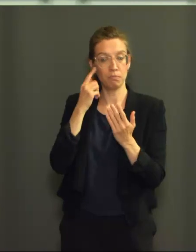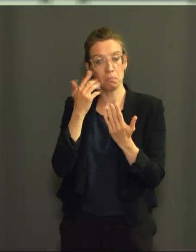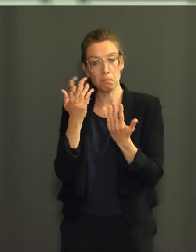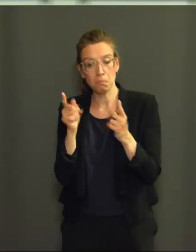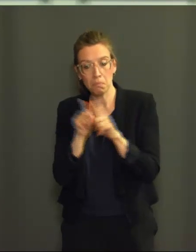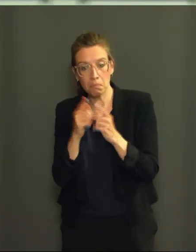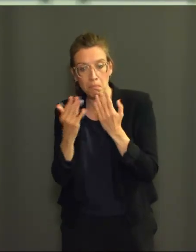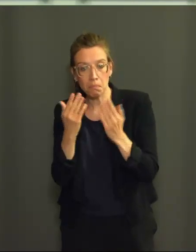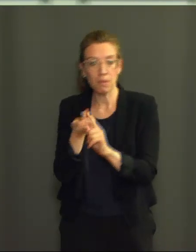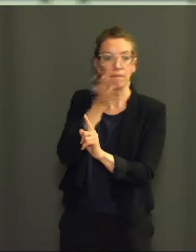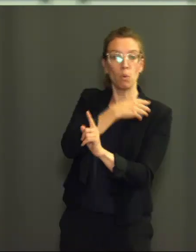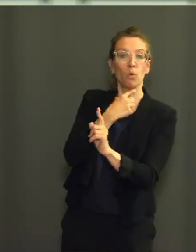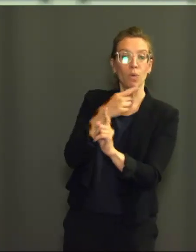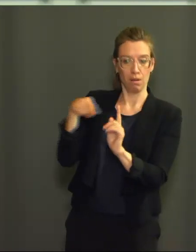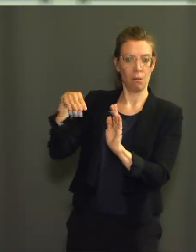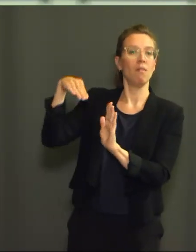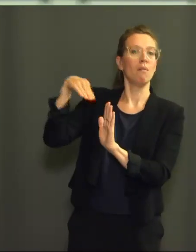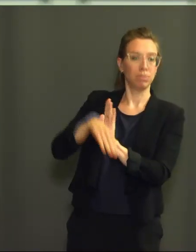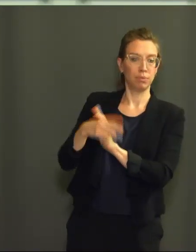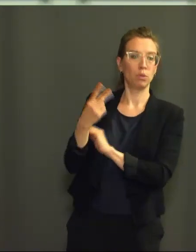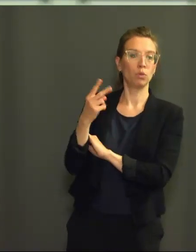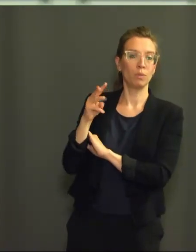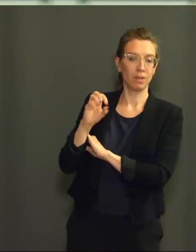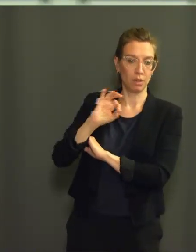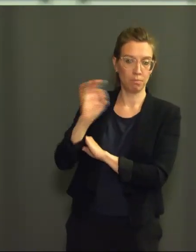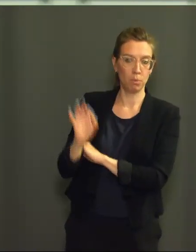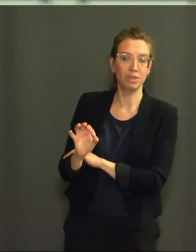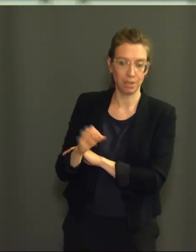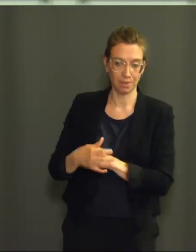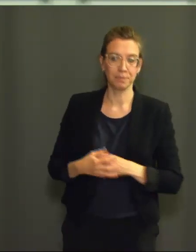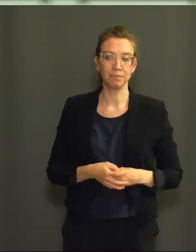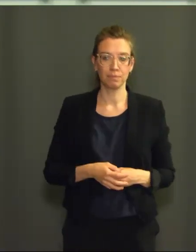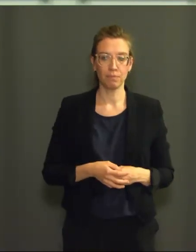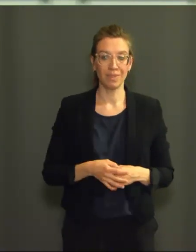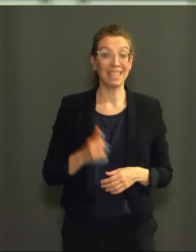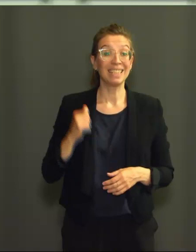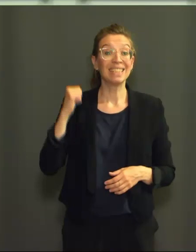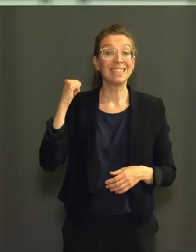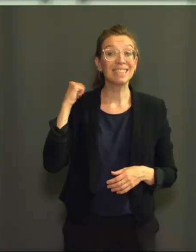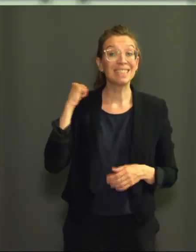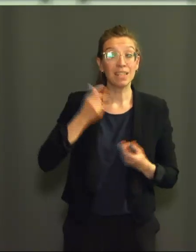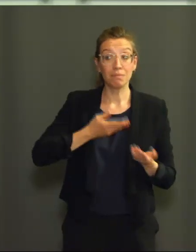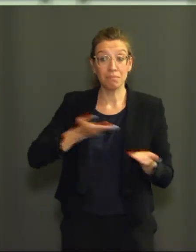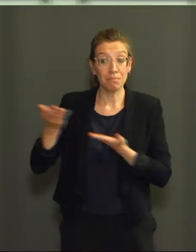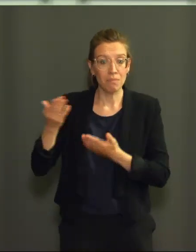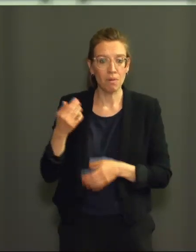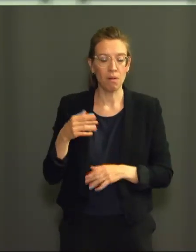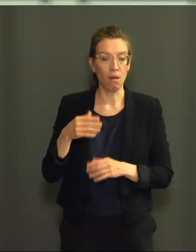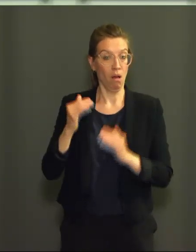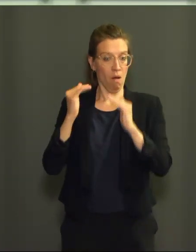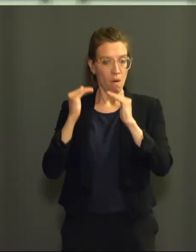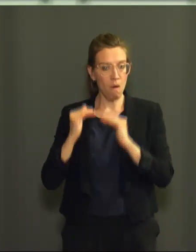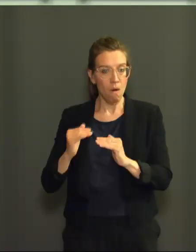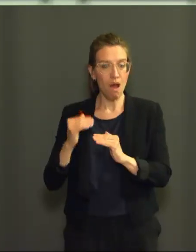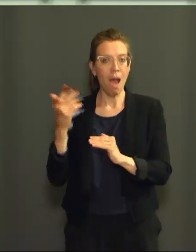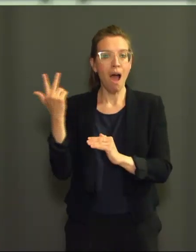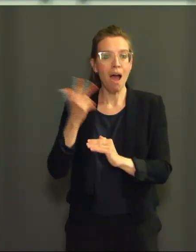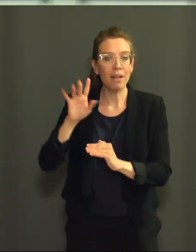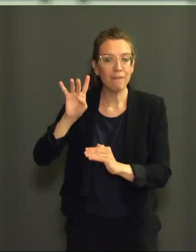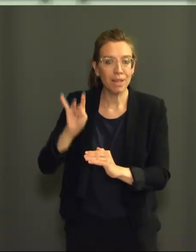Gisteren waren er slechts 48 opnames. En dat is een waarde die we sinds half september vorig jaar niet